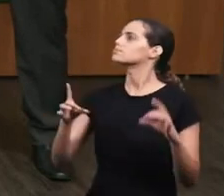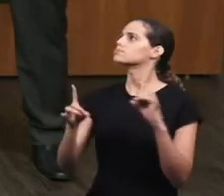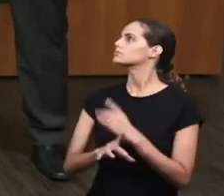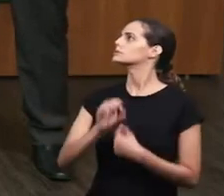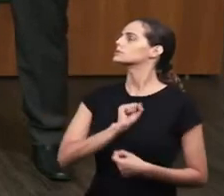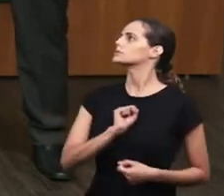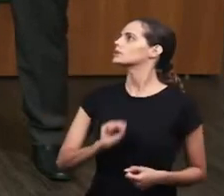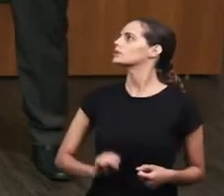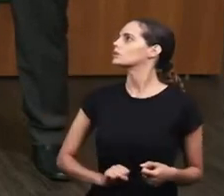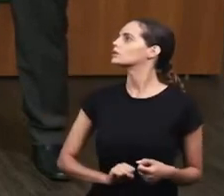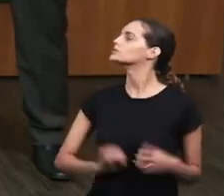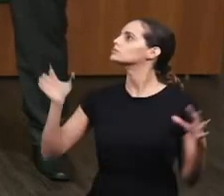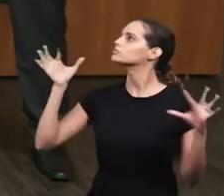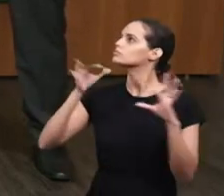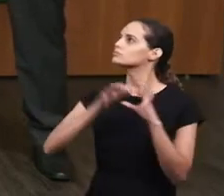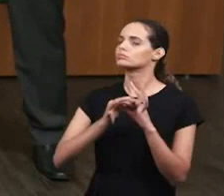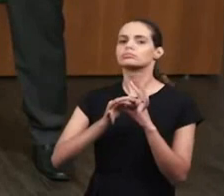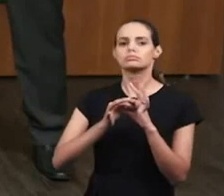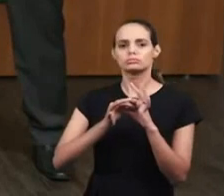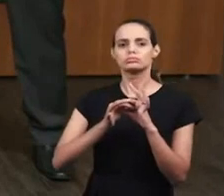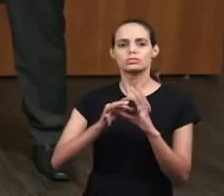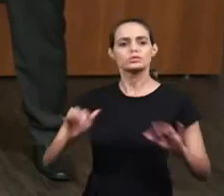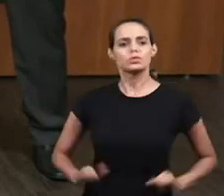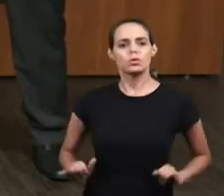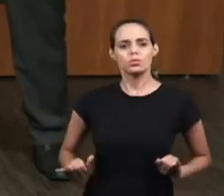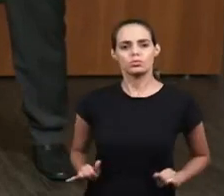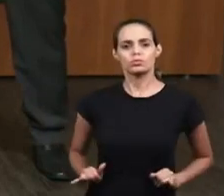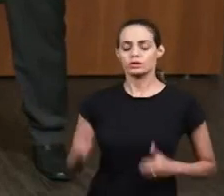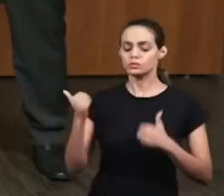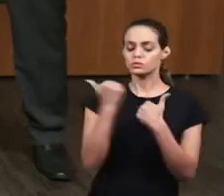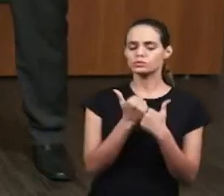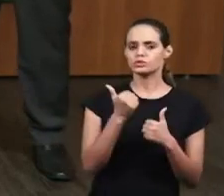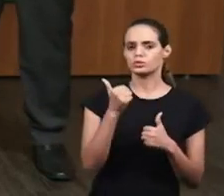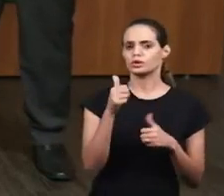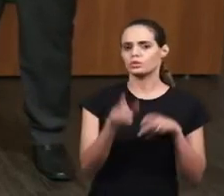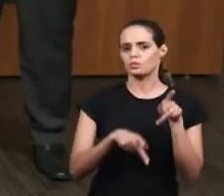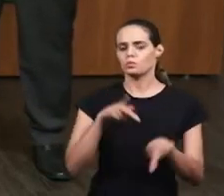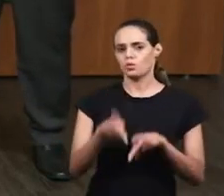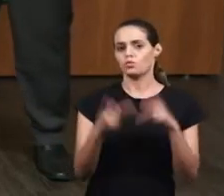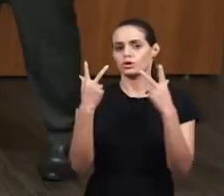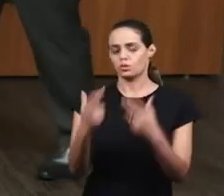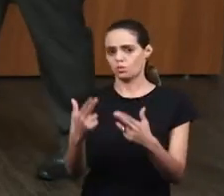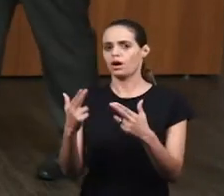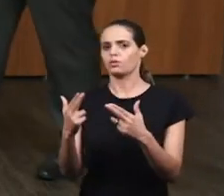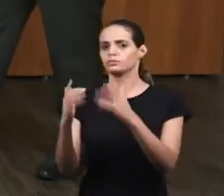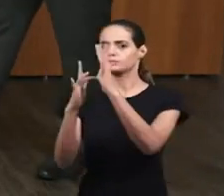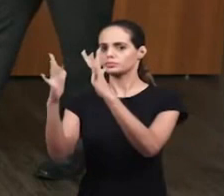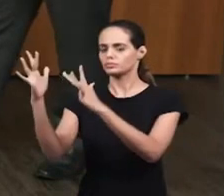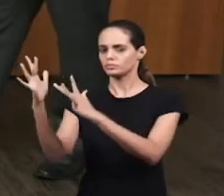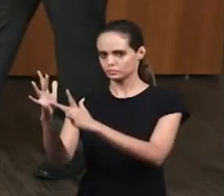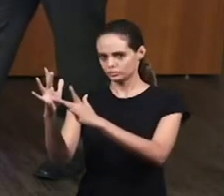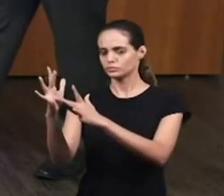ein tiefer und außergewöhnlicher Gesichtspunkt. David, er stellte sich als Mittler, um anstelle des Volkes zu